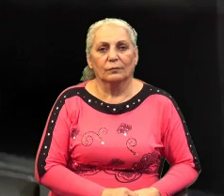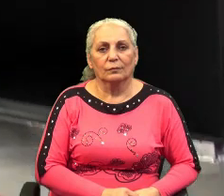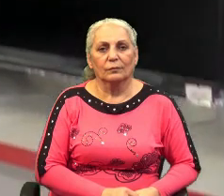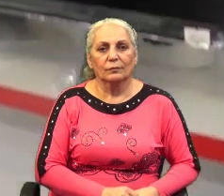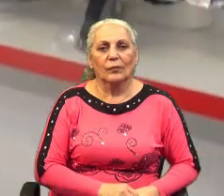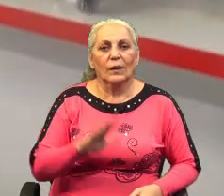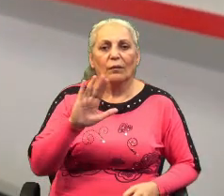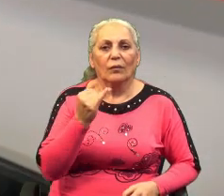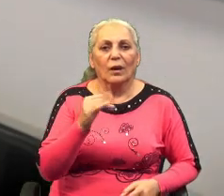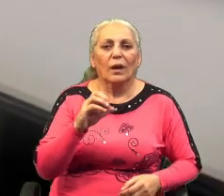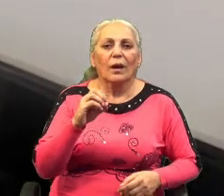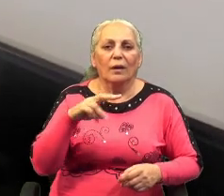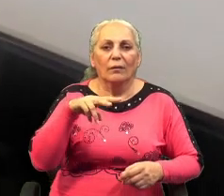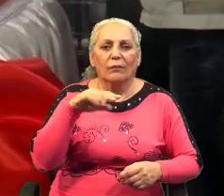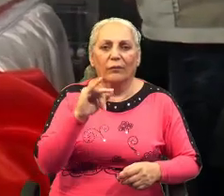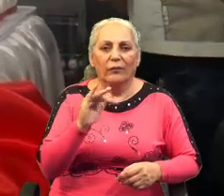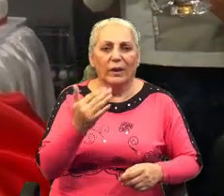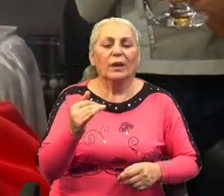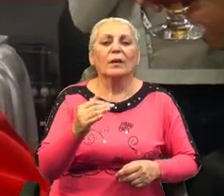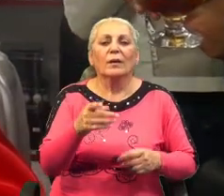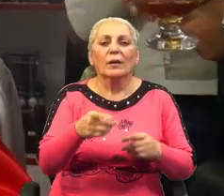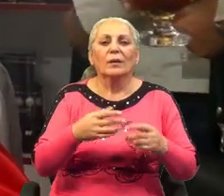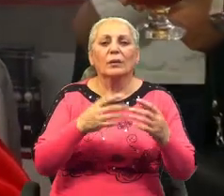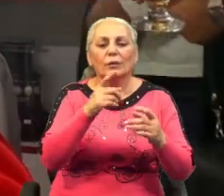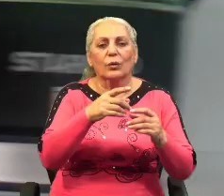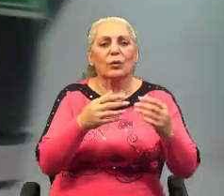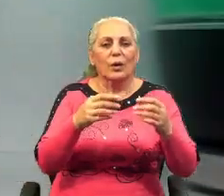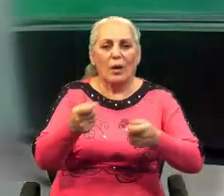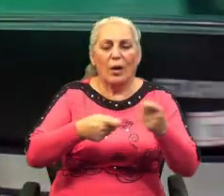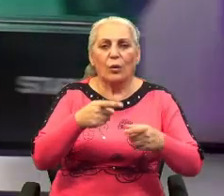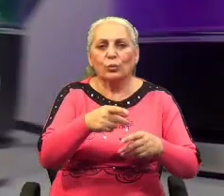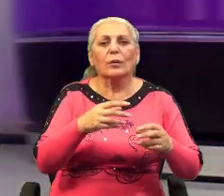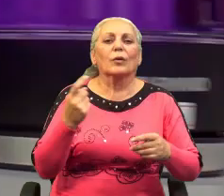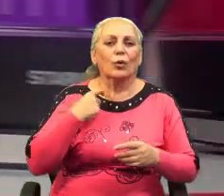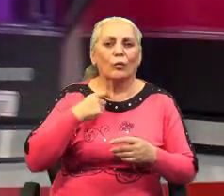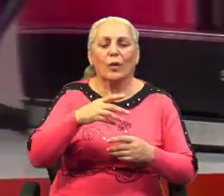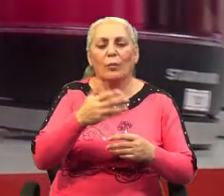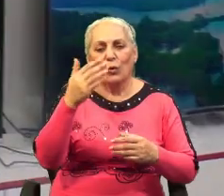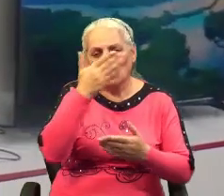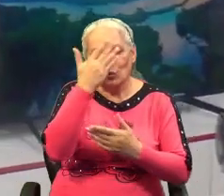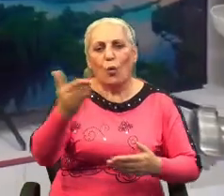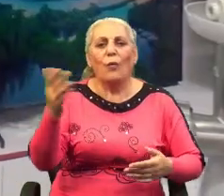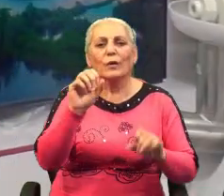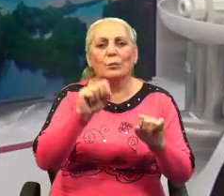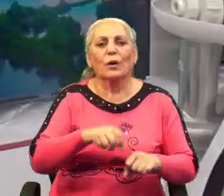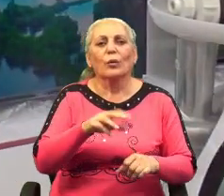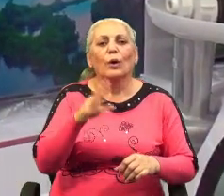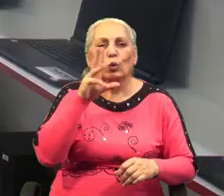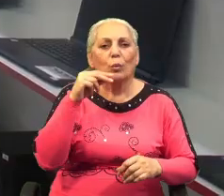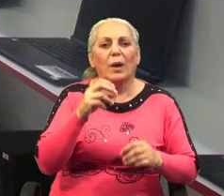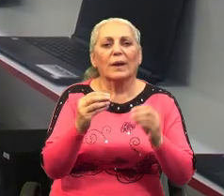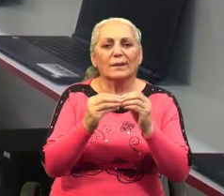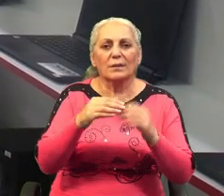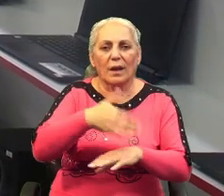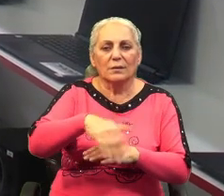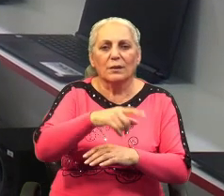VLV էլեկտրոտեխնիկայի խանութների ցանցը այսուհետ կներկայանա նաև Վանաձորցի հաճախորդին։ Թումանյան 1 կոտորակ 10 հասցեում կգործի ժամանակակից լուսավոր